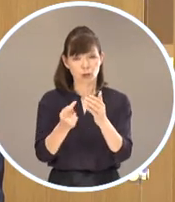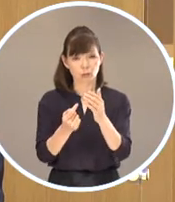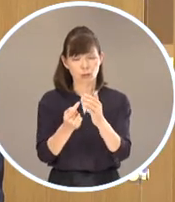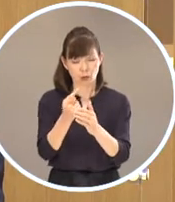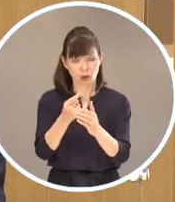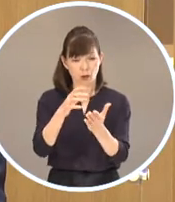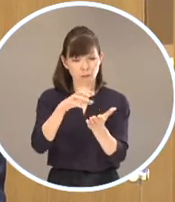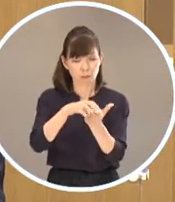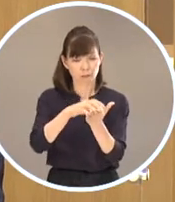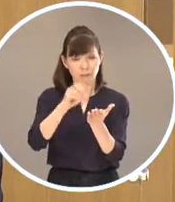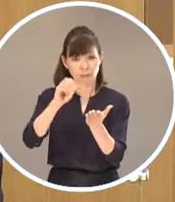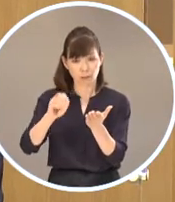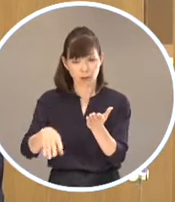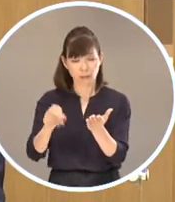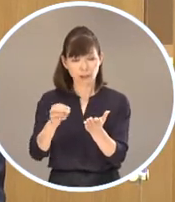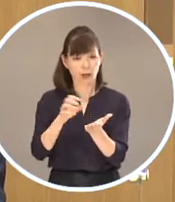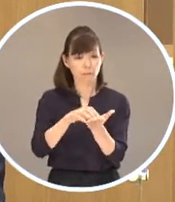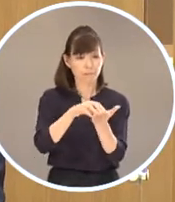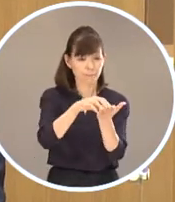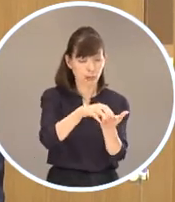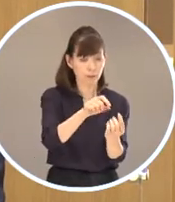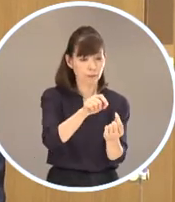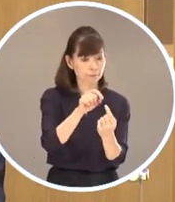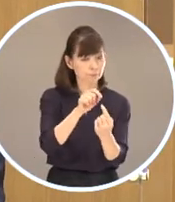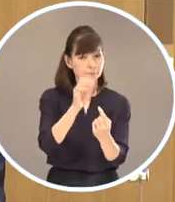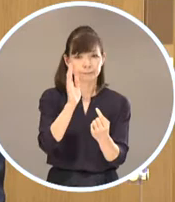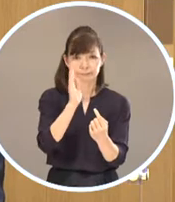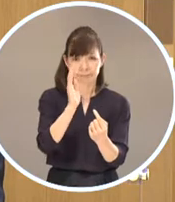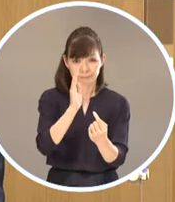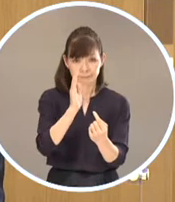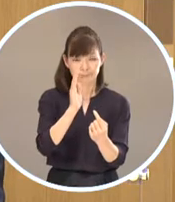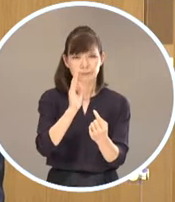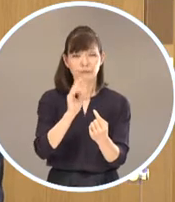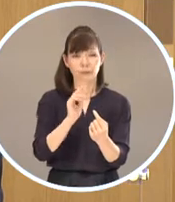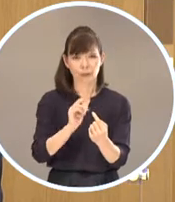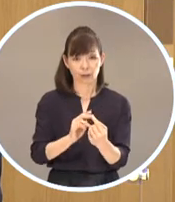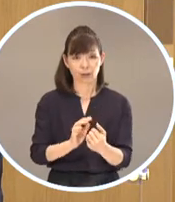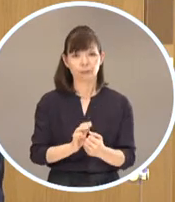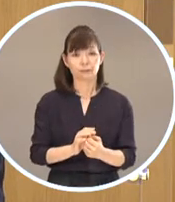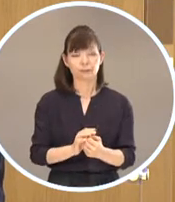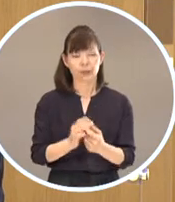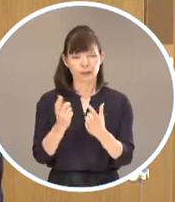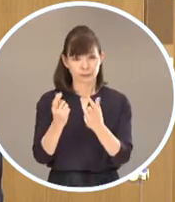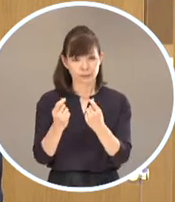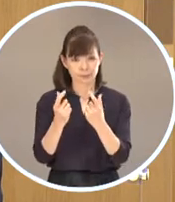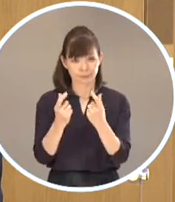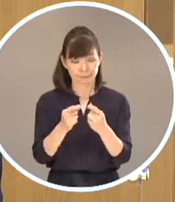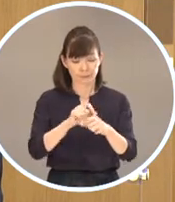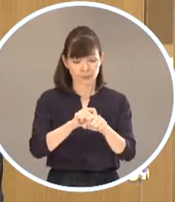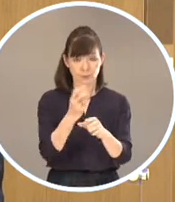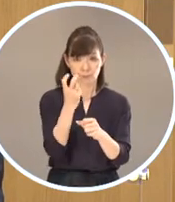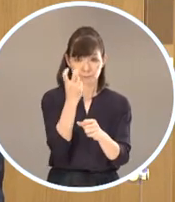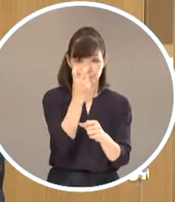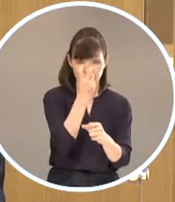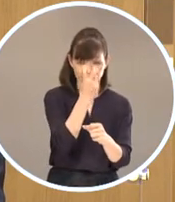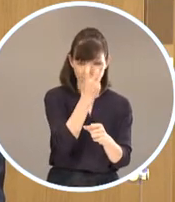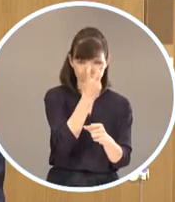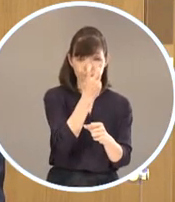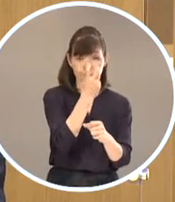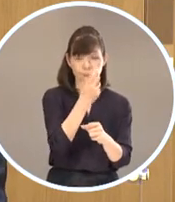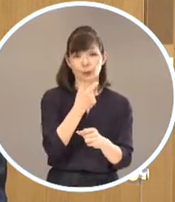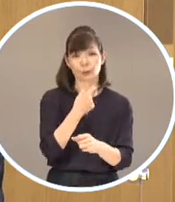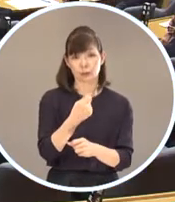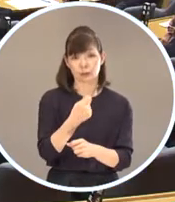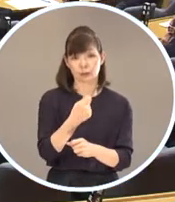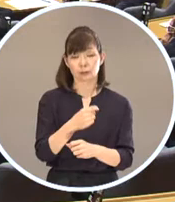をすり抜けた教員が知らないうちに教壇に立つということがないよう、 しっかりと調査確認をしていただきたい